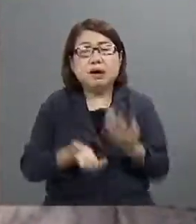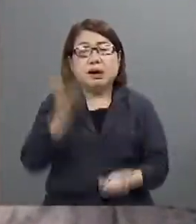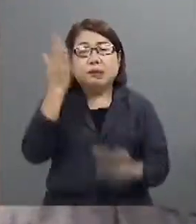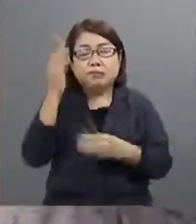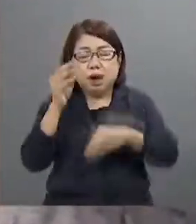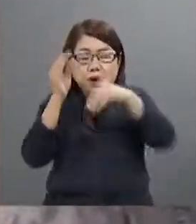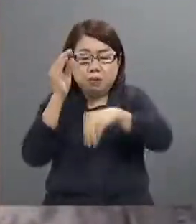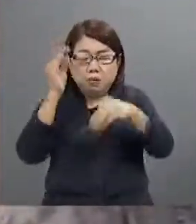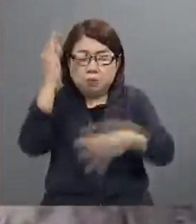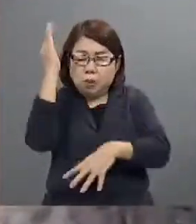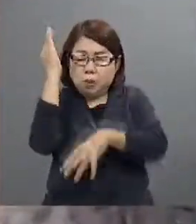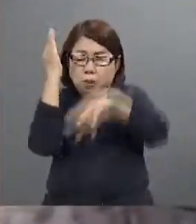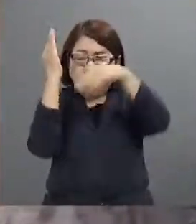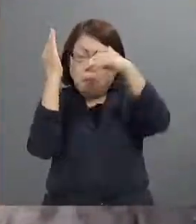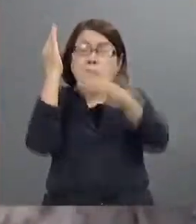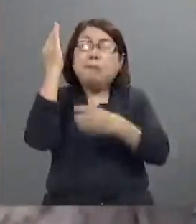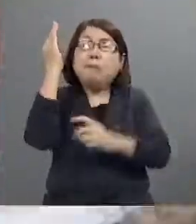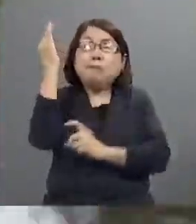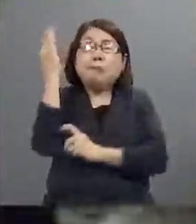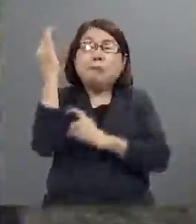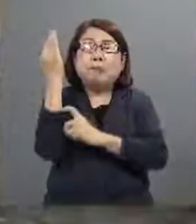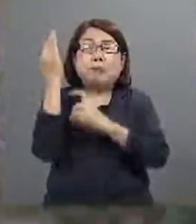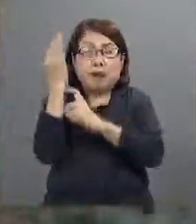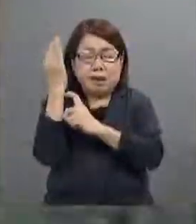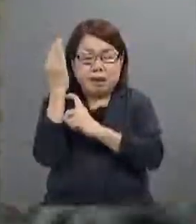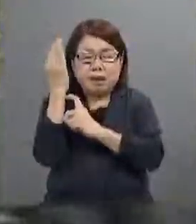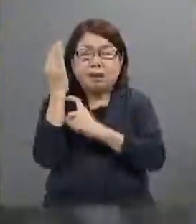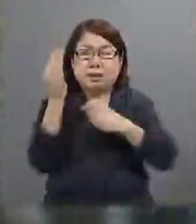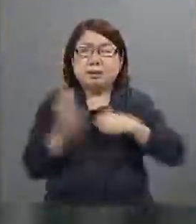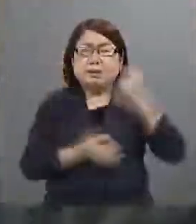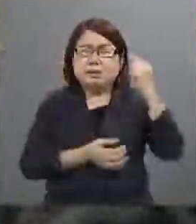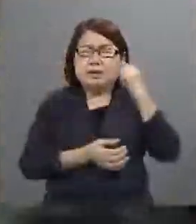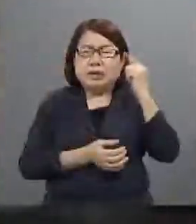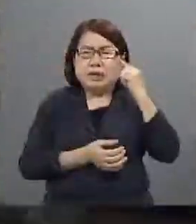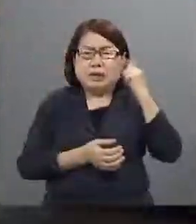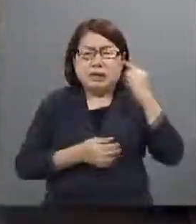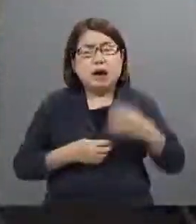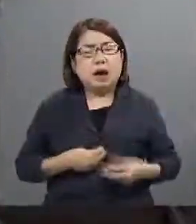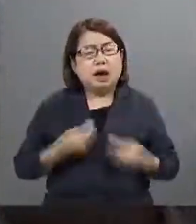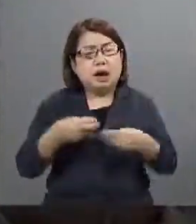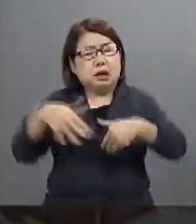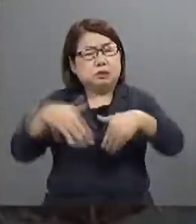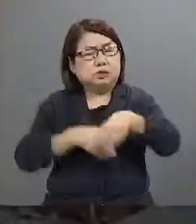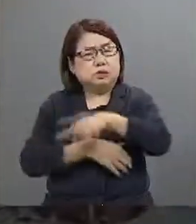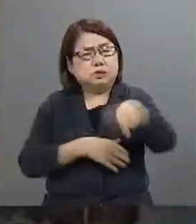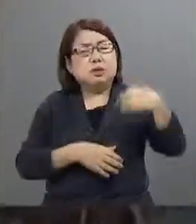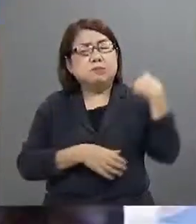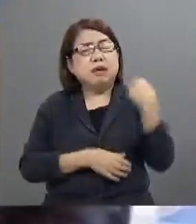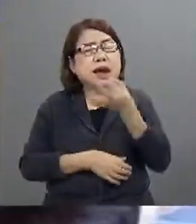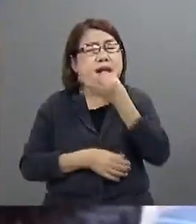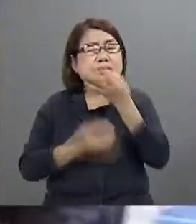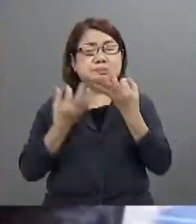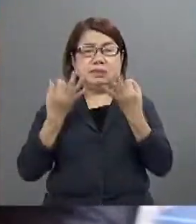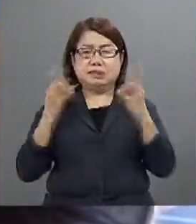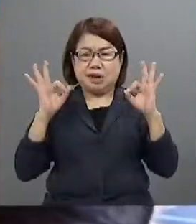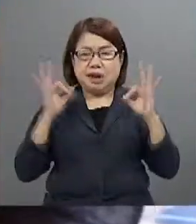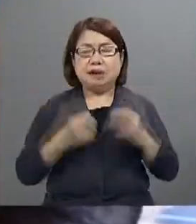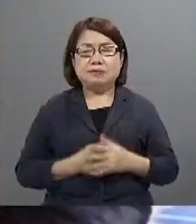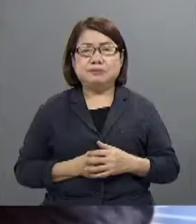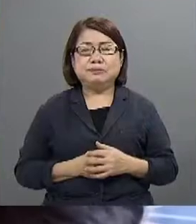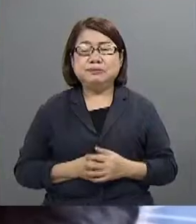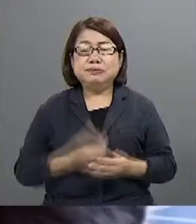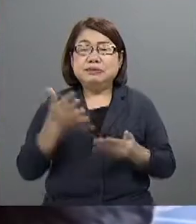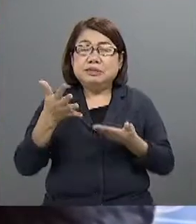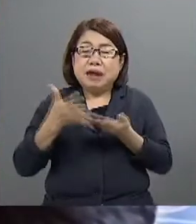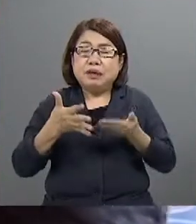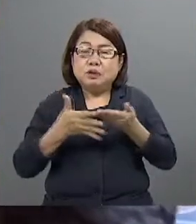างๆครับคิดเราอยากคิดให้คนในหมู่บ้านมีอาชีพอิสระ กระบวนการเรียนรู้จ